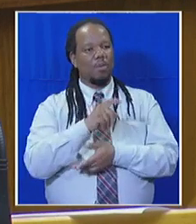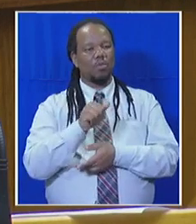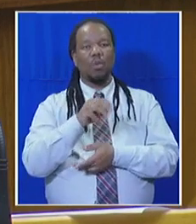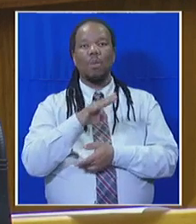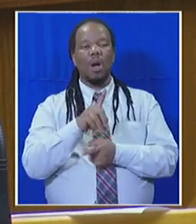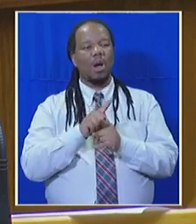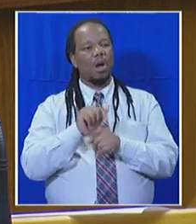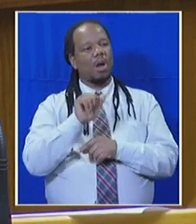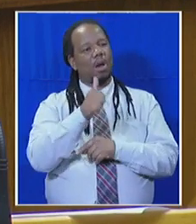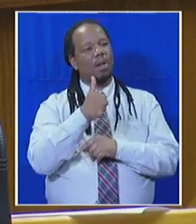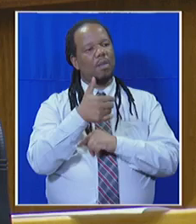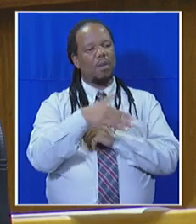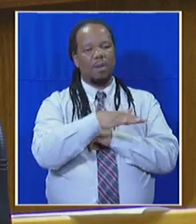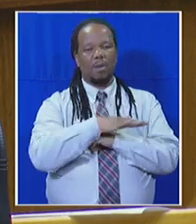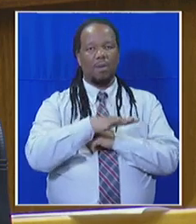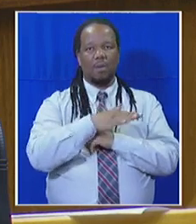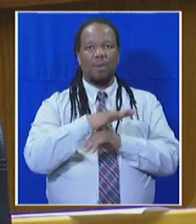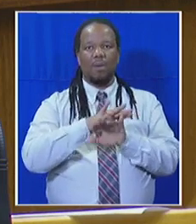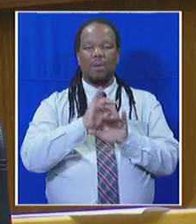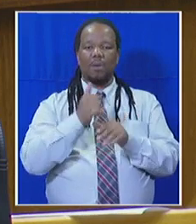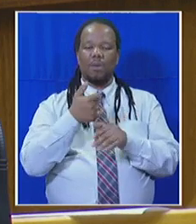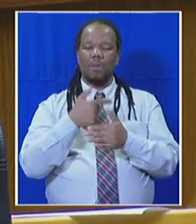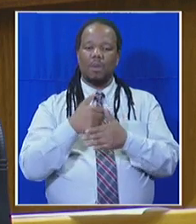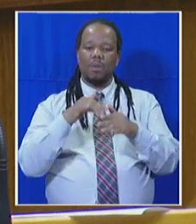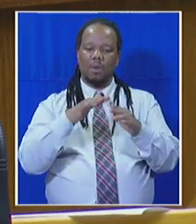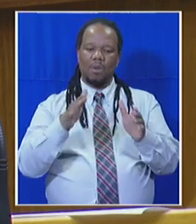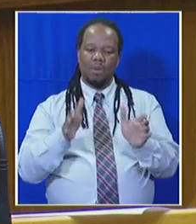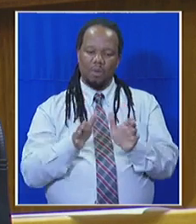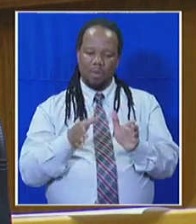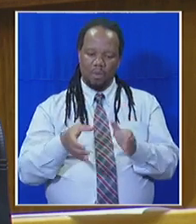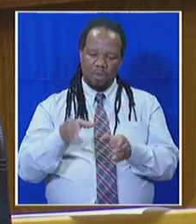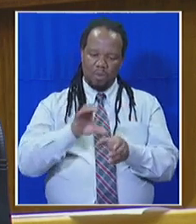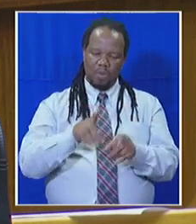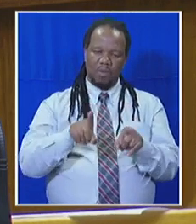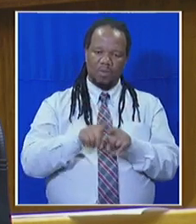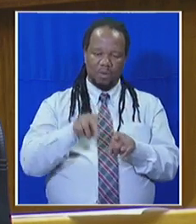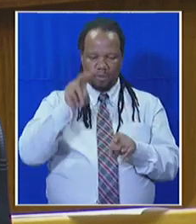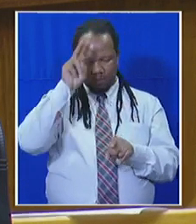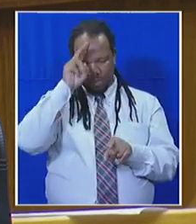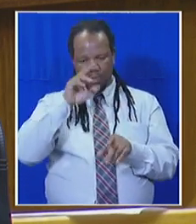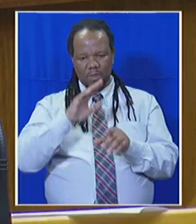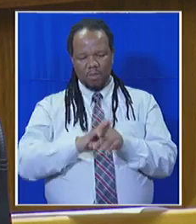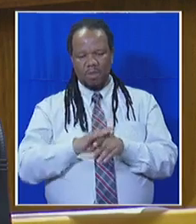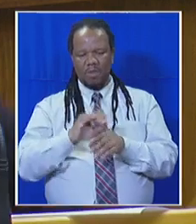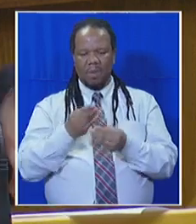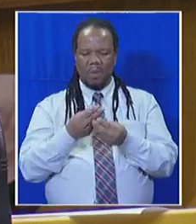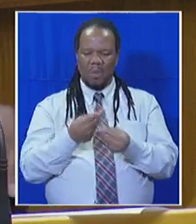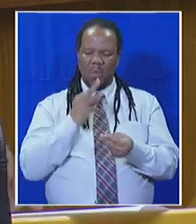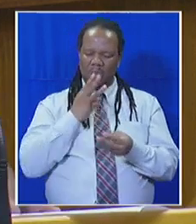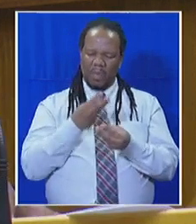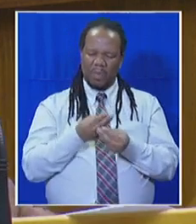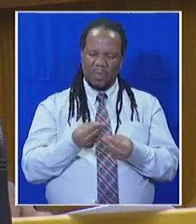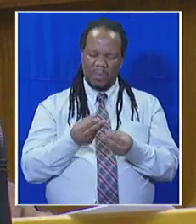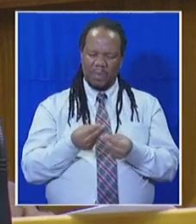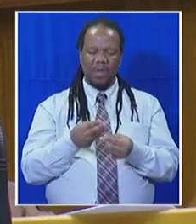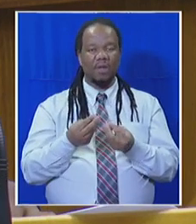ama district abantu sebephuza amaxhaphozini baphuze neinkomo baphuza udaka uqobo lwawo isimo sibucayi